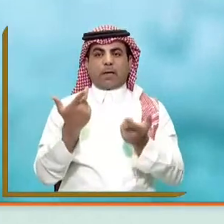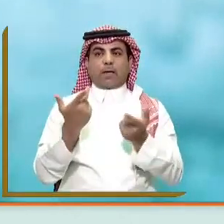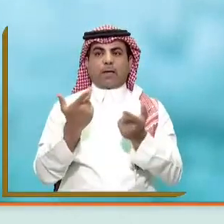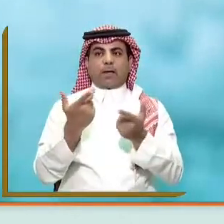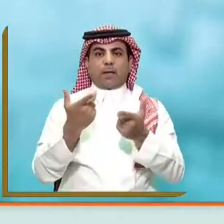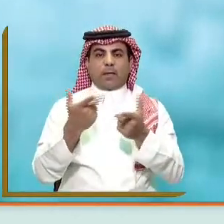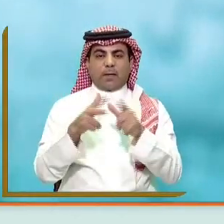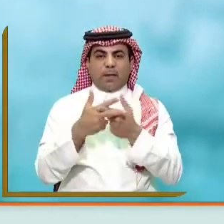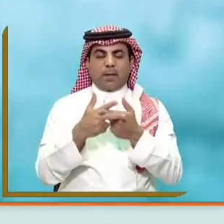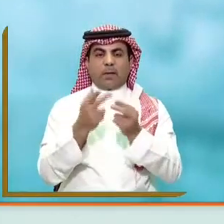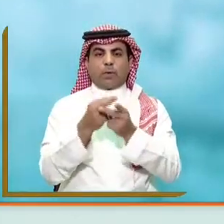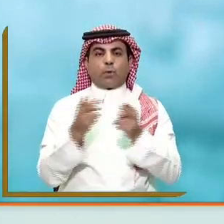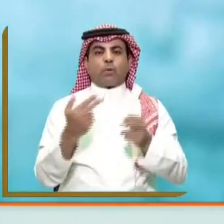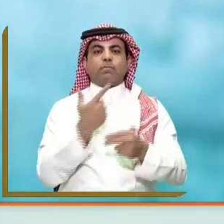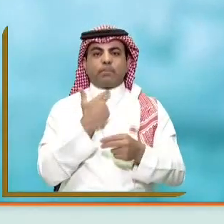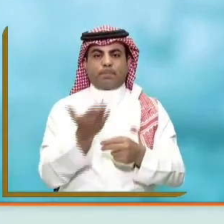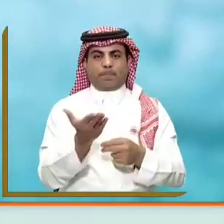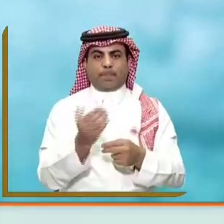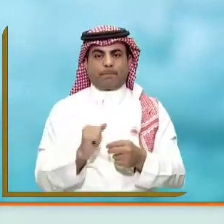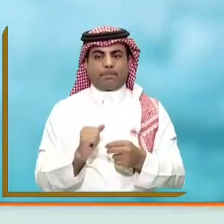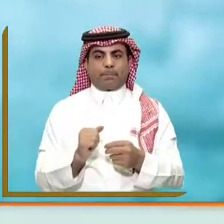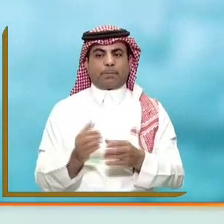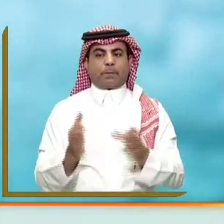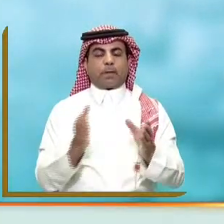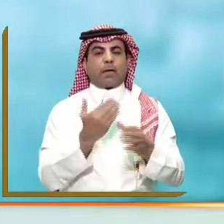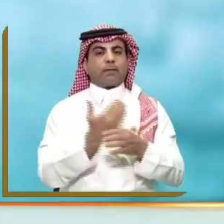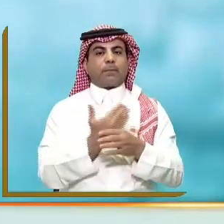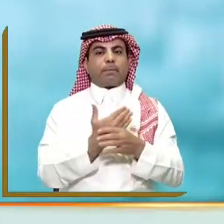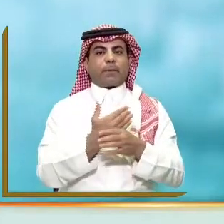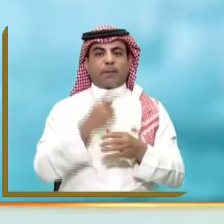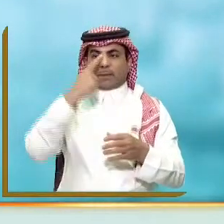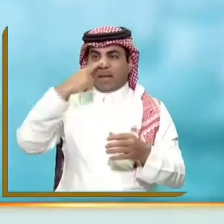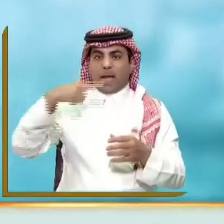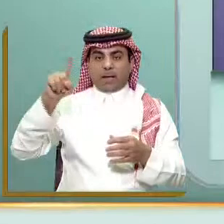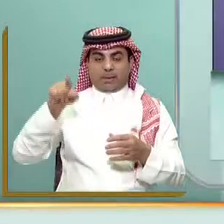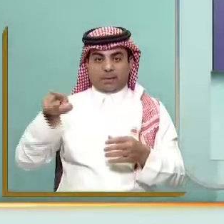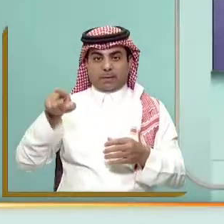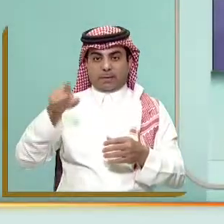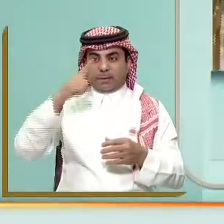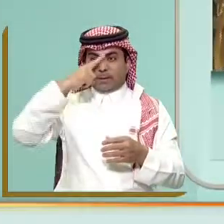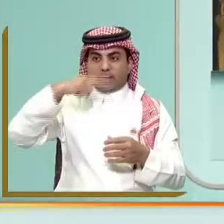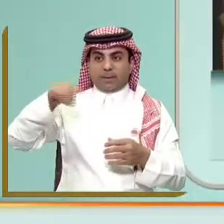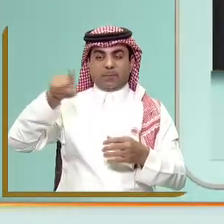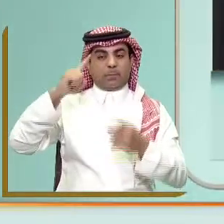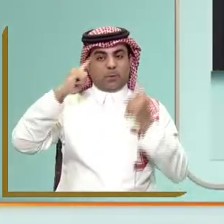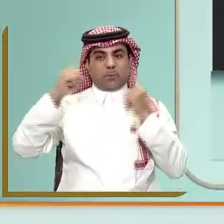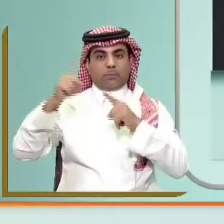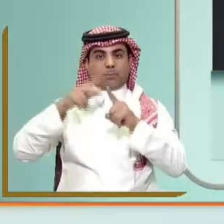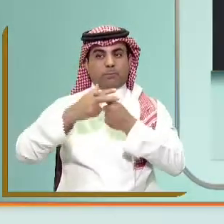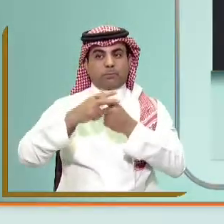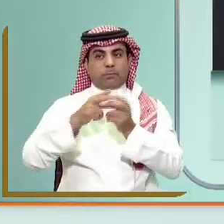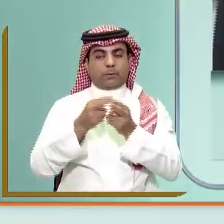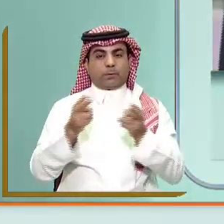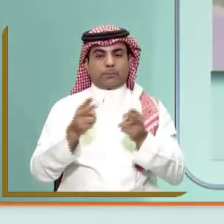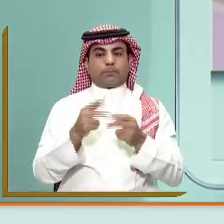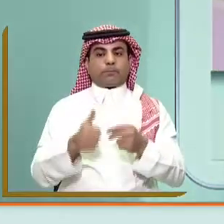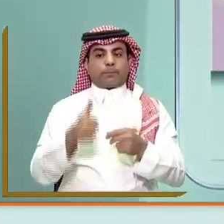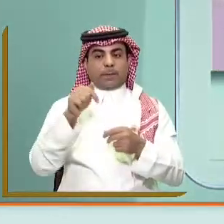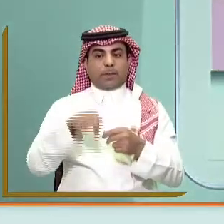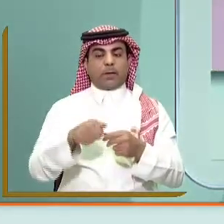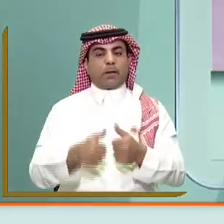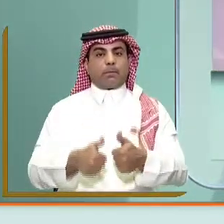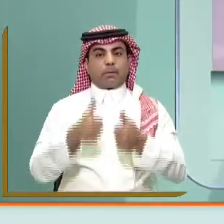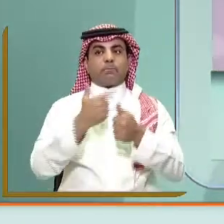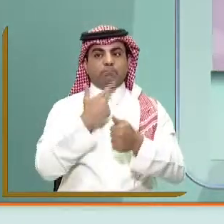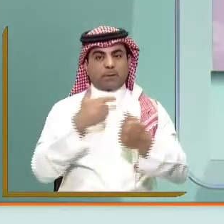وغيرها. صحيح، بحكم أن تايلاند لديها توسع في استثمار في صناعات التحوية، لكن لديها كذلك